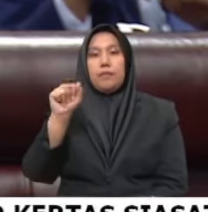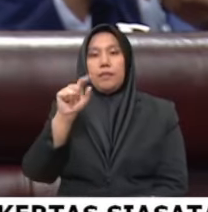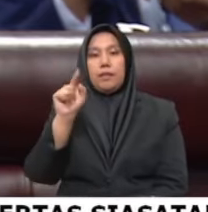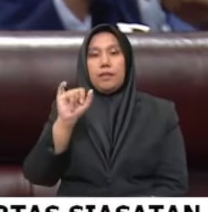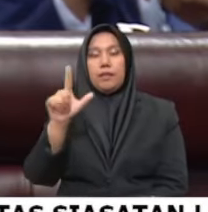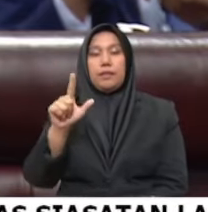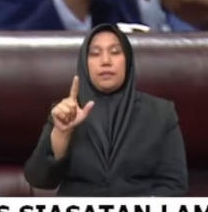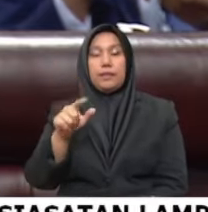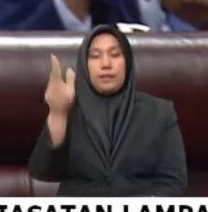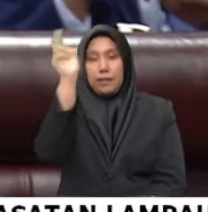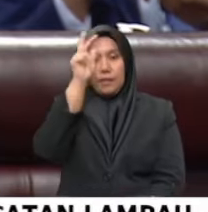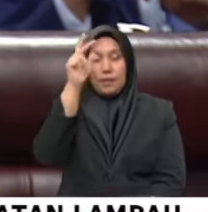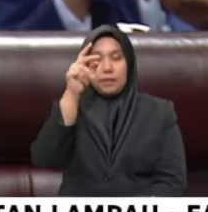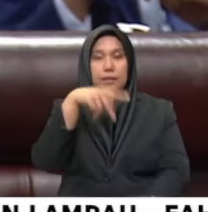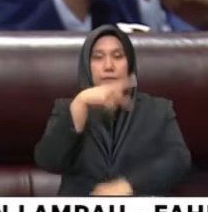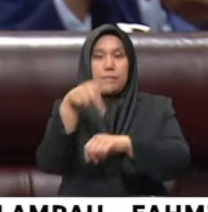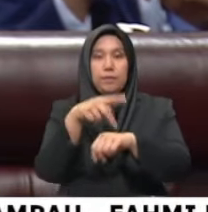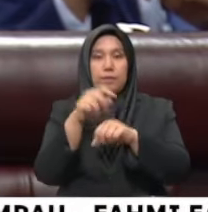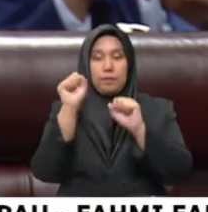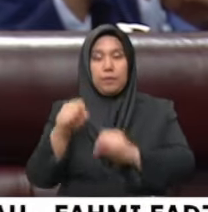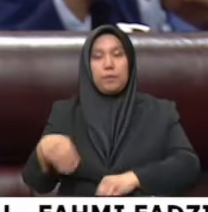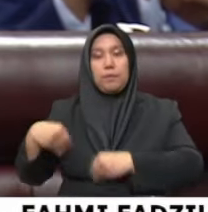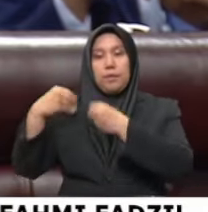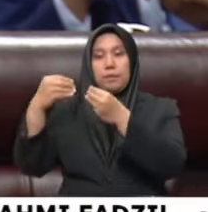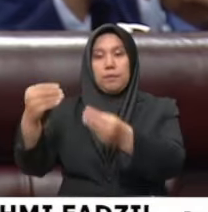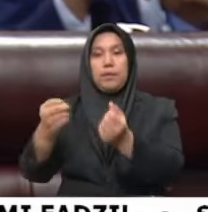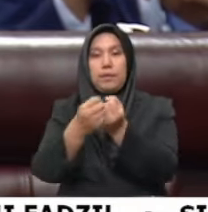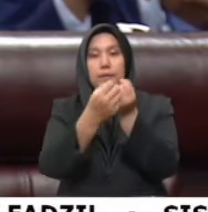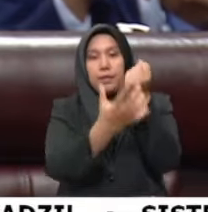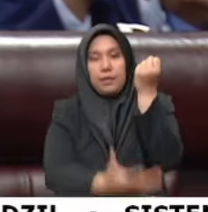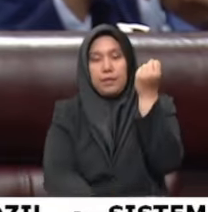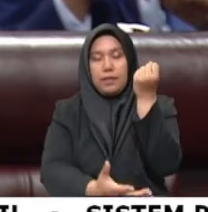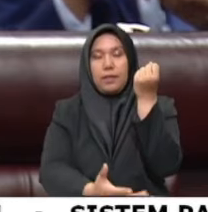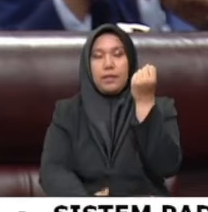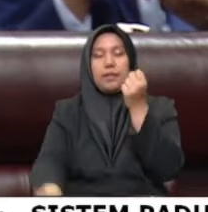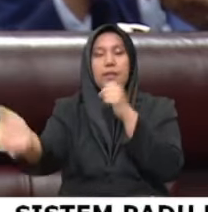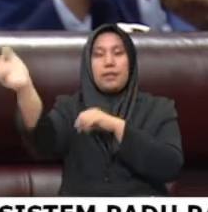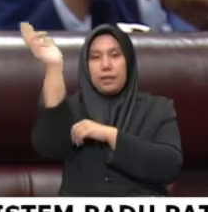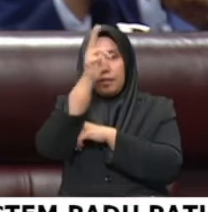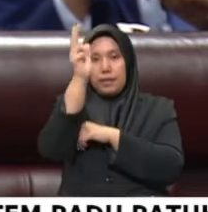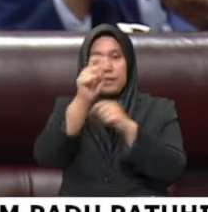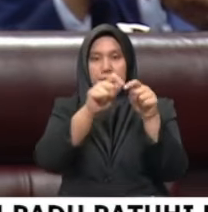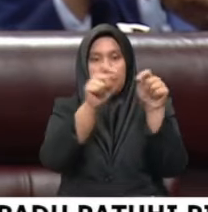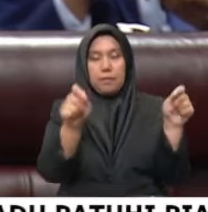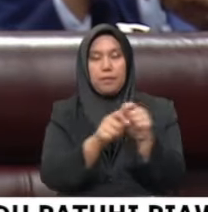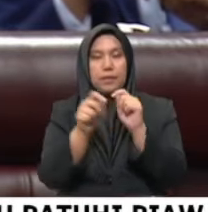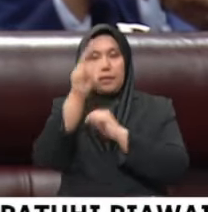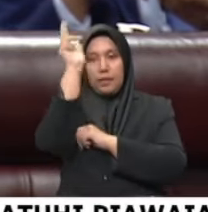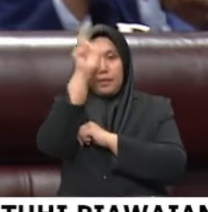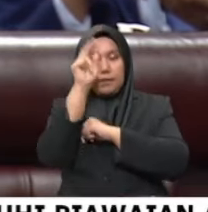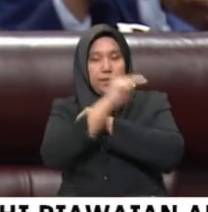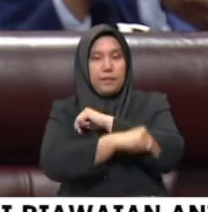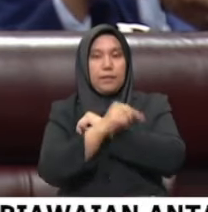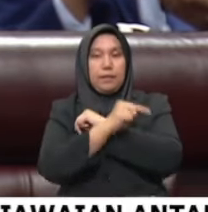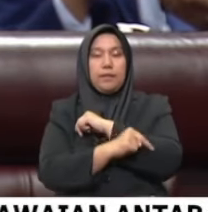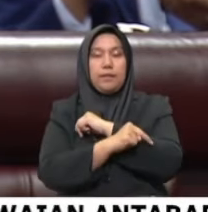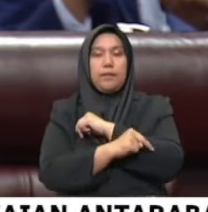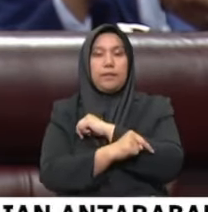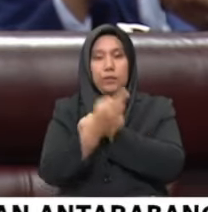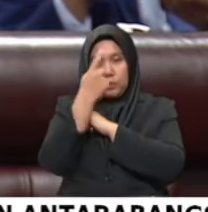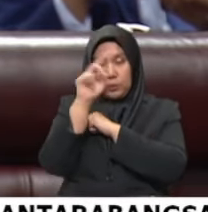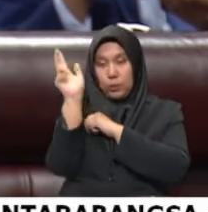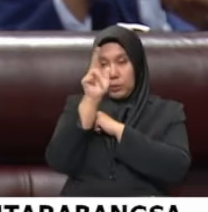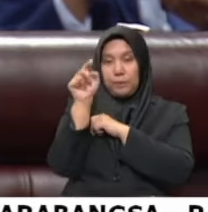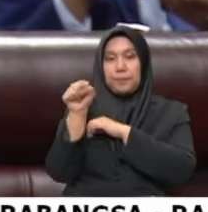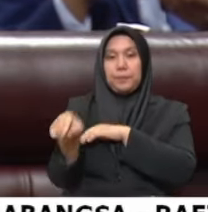dapat menyalurkan dana kepada pihak kerajaan tempatan ataupun kerajaan negeri bagi kerajaan-kerajaan